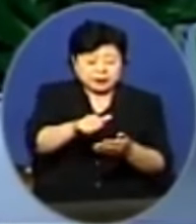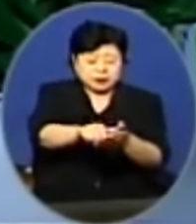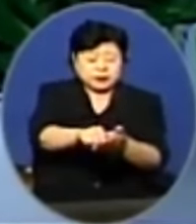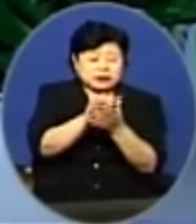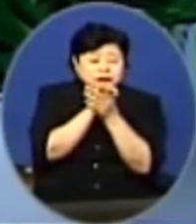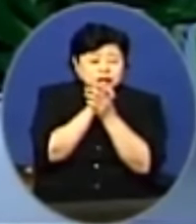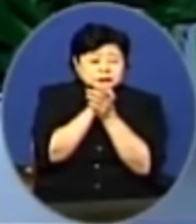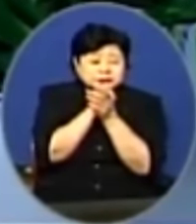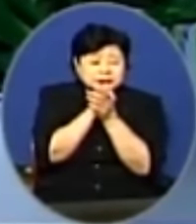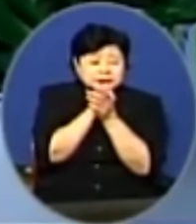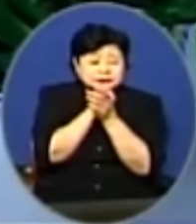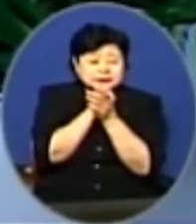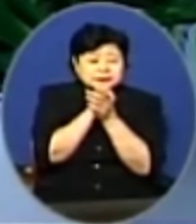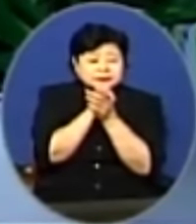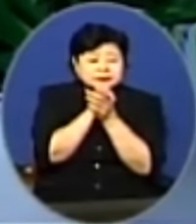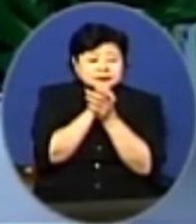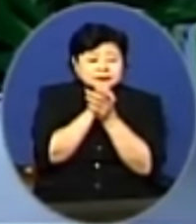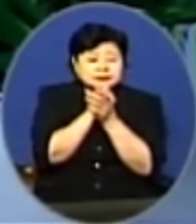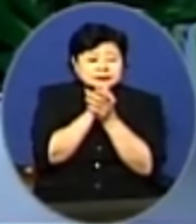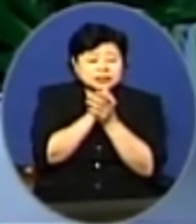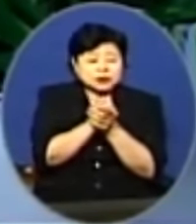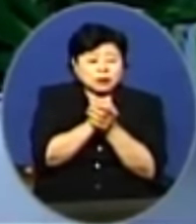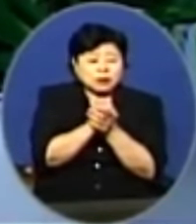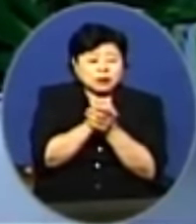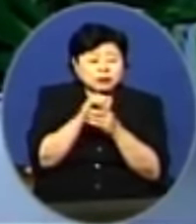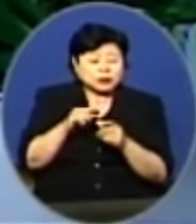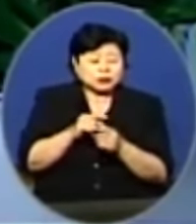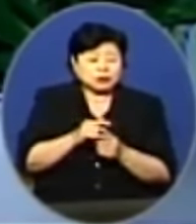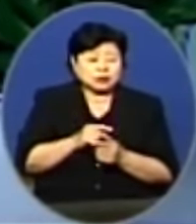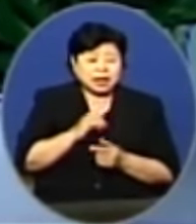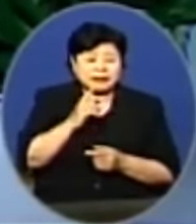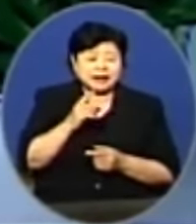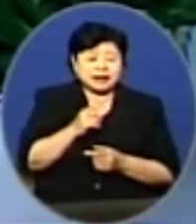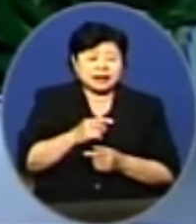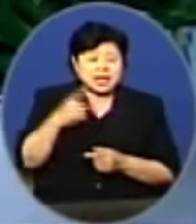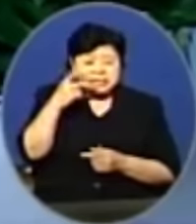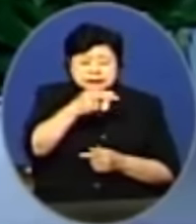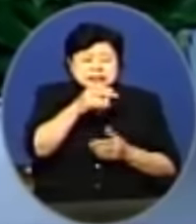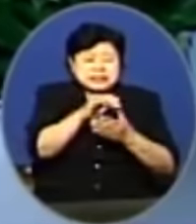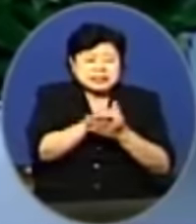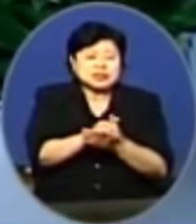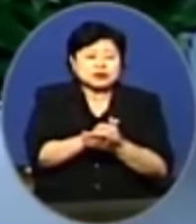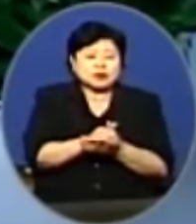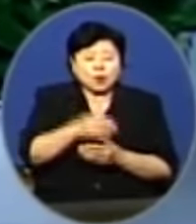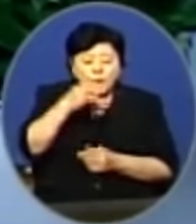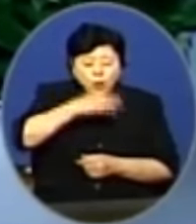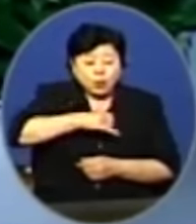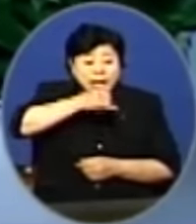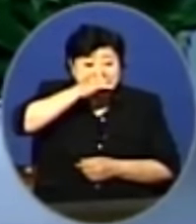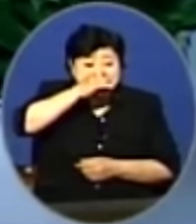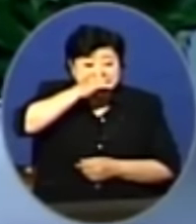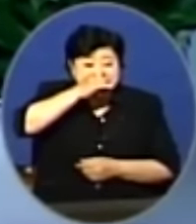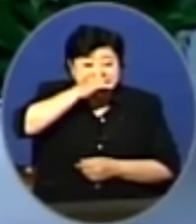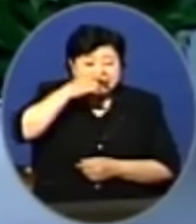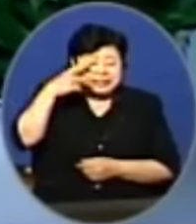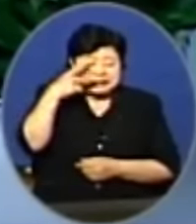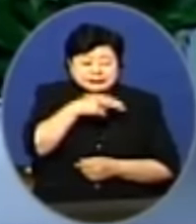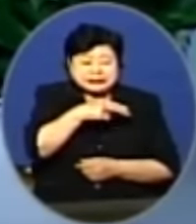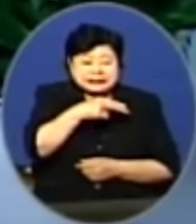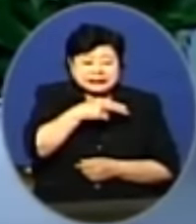것입니다. 전 기도가 보통 기도에서 안 될 때는 금식 기도가 굉장히 효과가 있습니다.